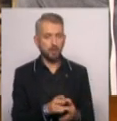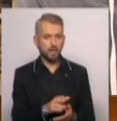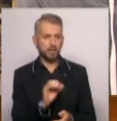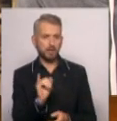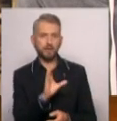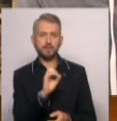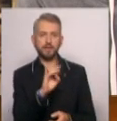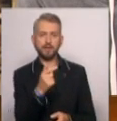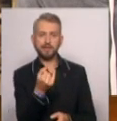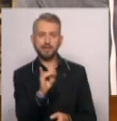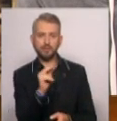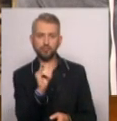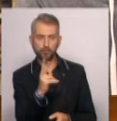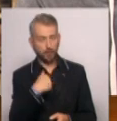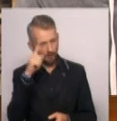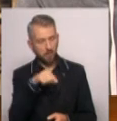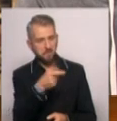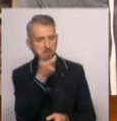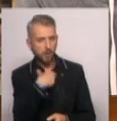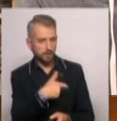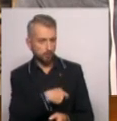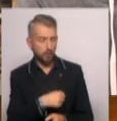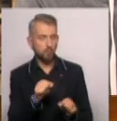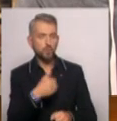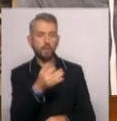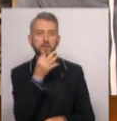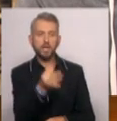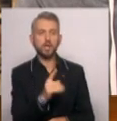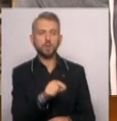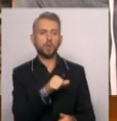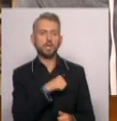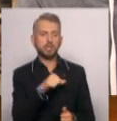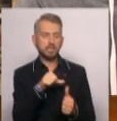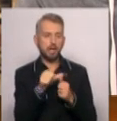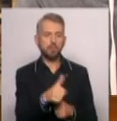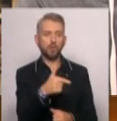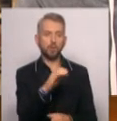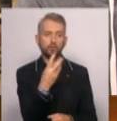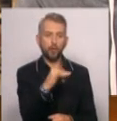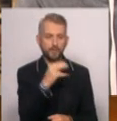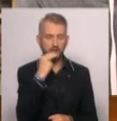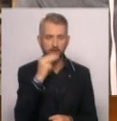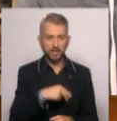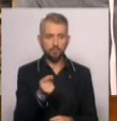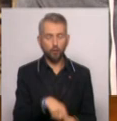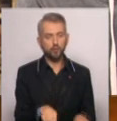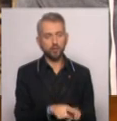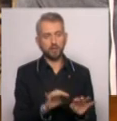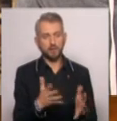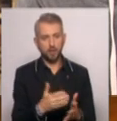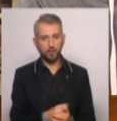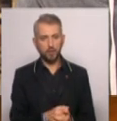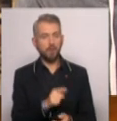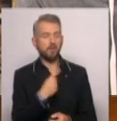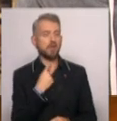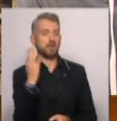ви якраз порядні депутати, і можу вам сказати, що саме Лусовський і винен у тому, що так сталося, він не